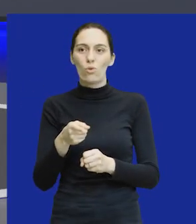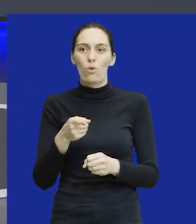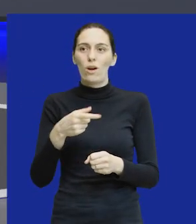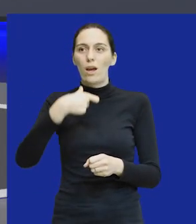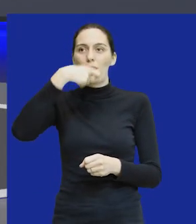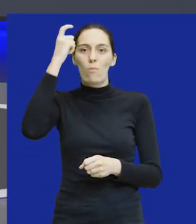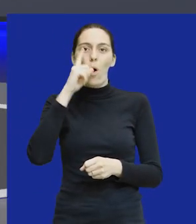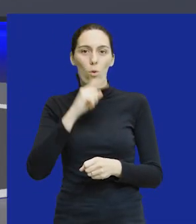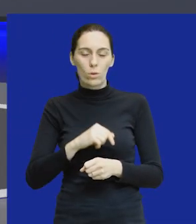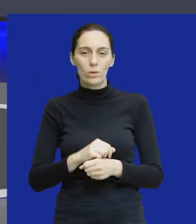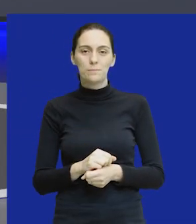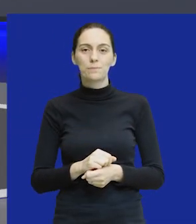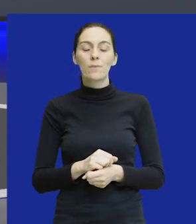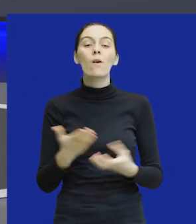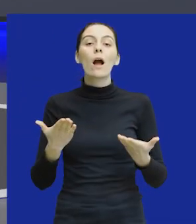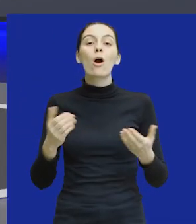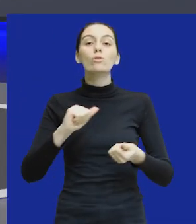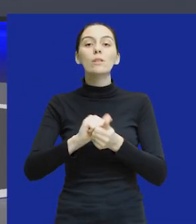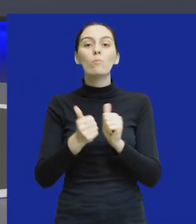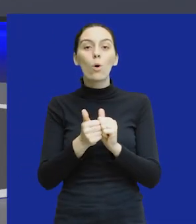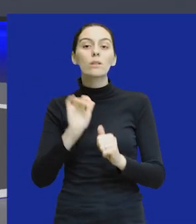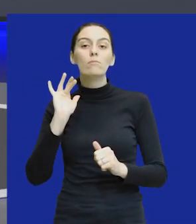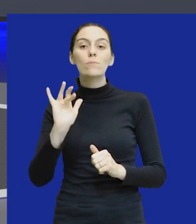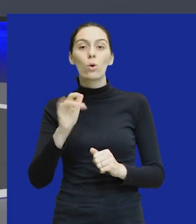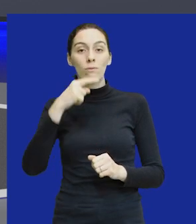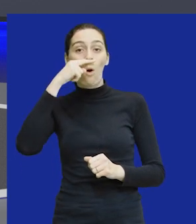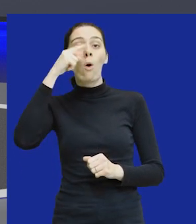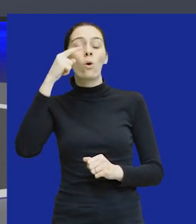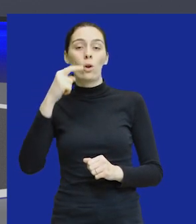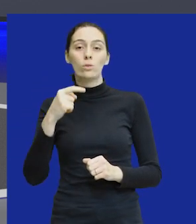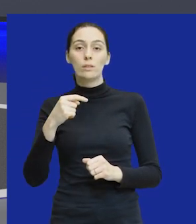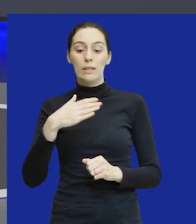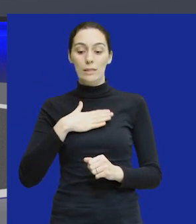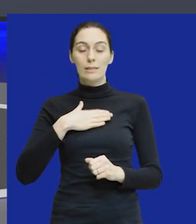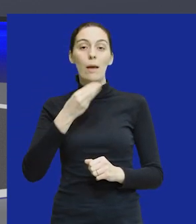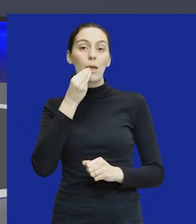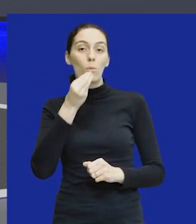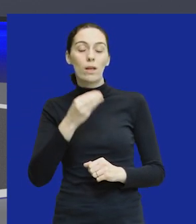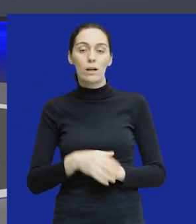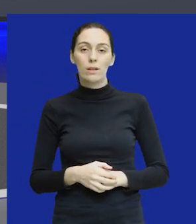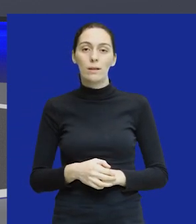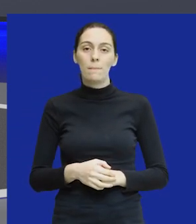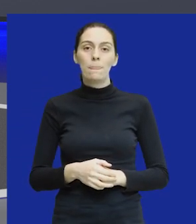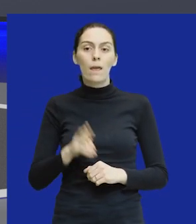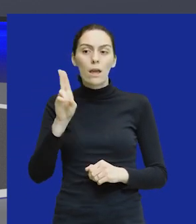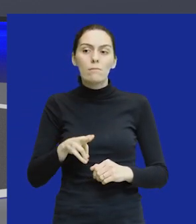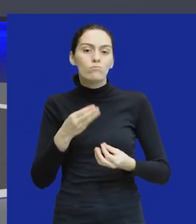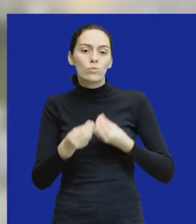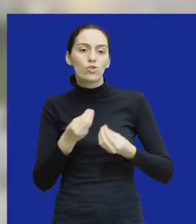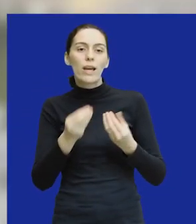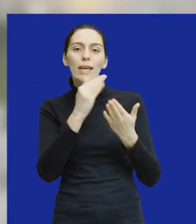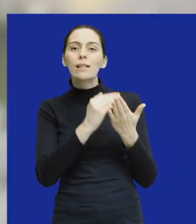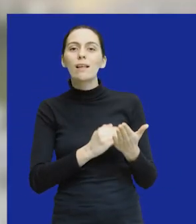bogohulno. Kako se boriti protiv, evo, i oholosti, a pogotovo sebe ljublja? Ali imaš neki, odnosno, ili imate neki